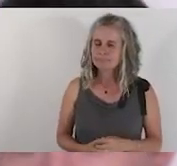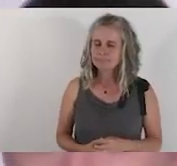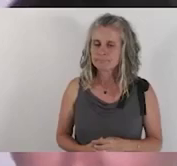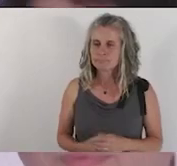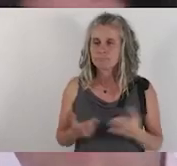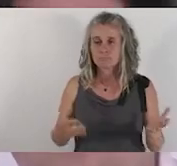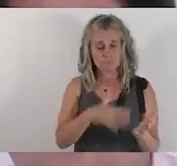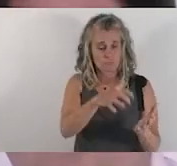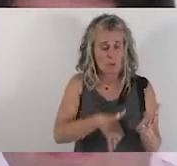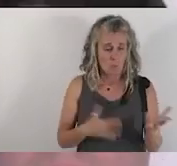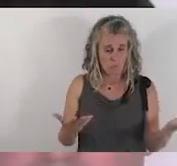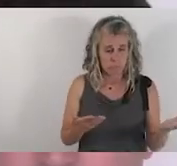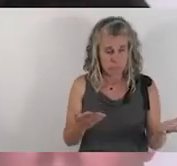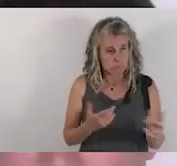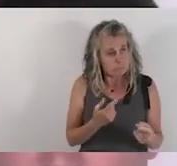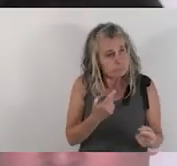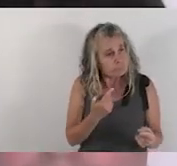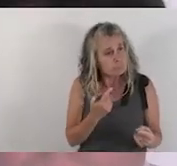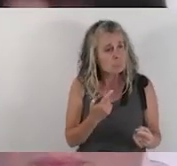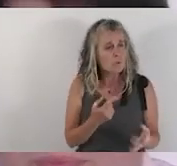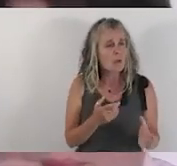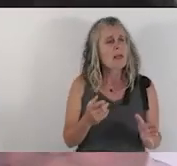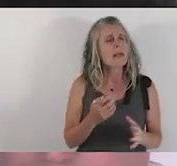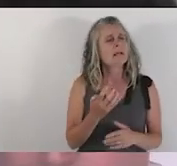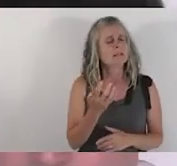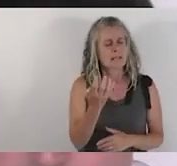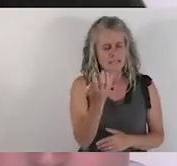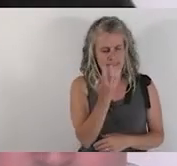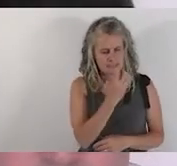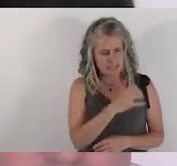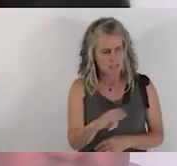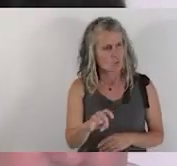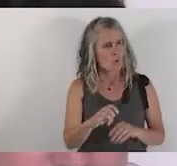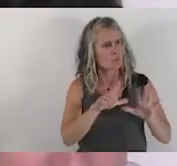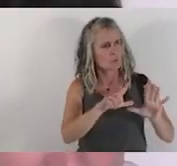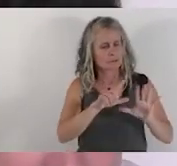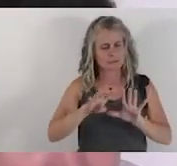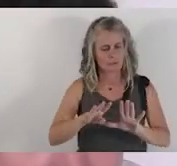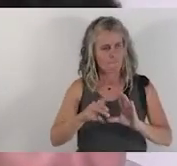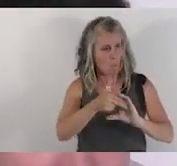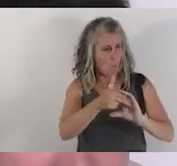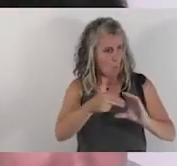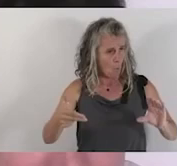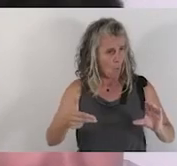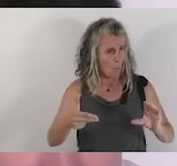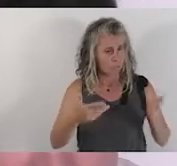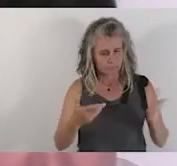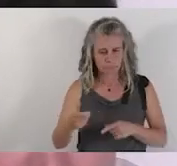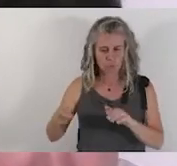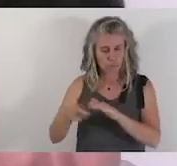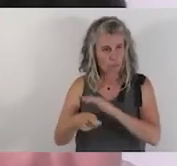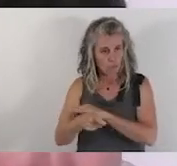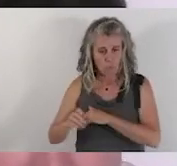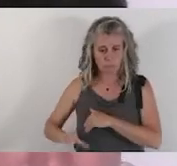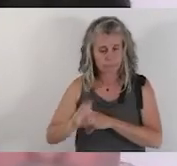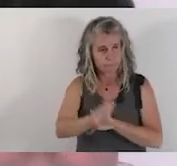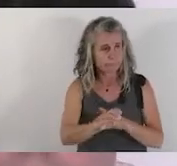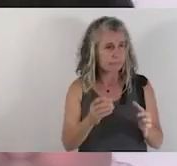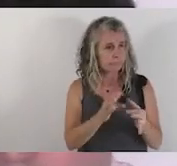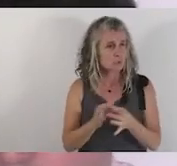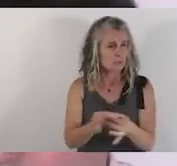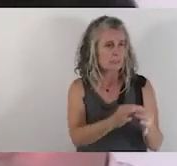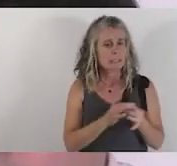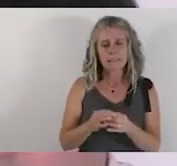un vote de 462 479 euros de subvention de solidarité dans le cadre de la politique de la ville, donc